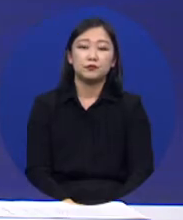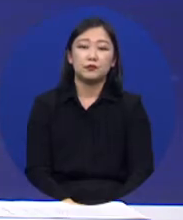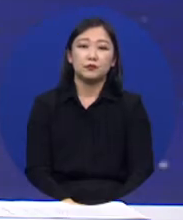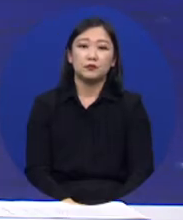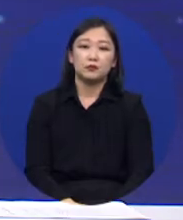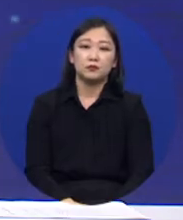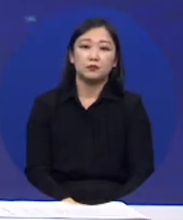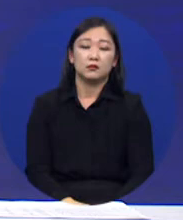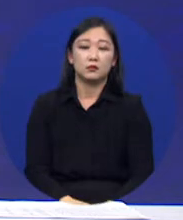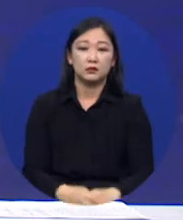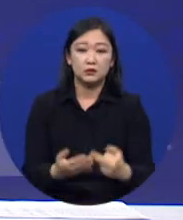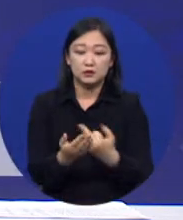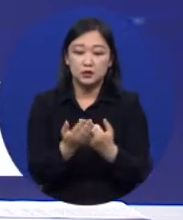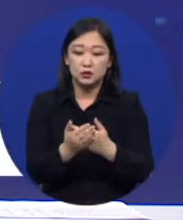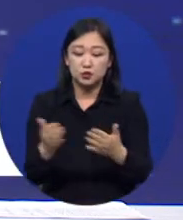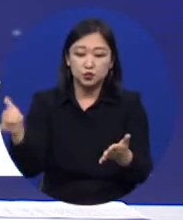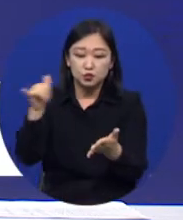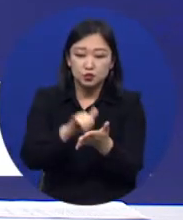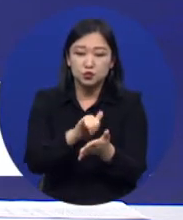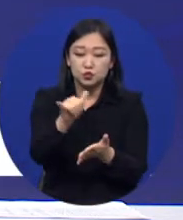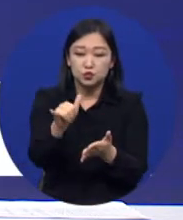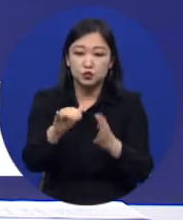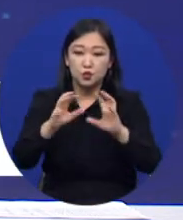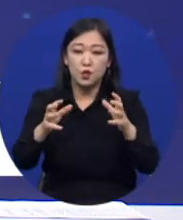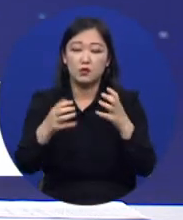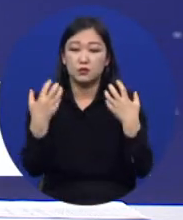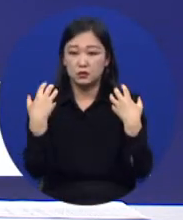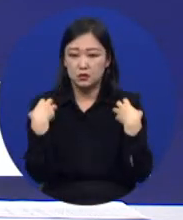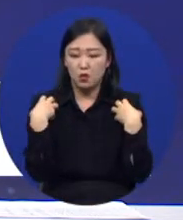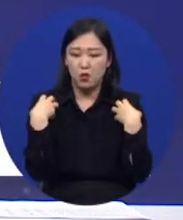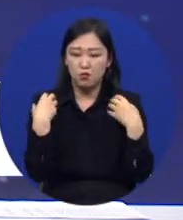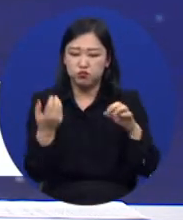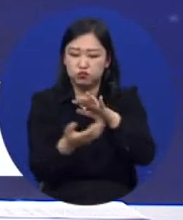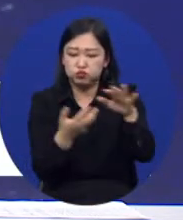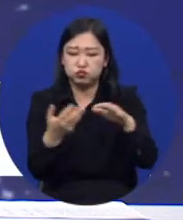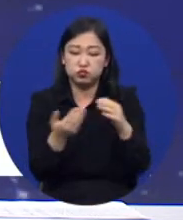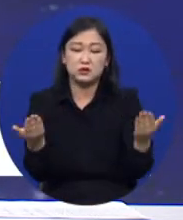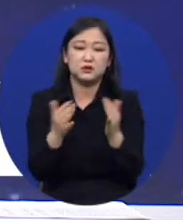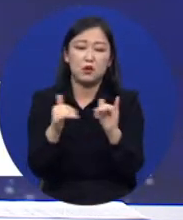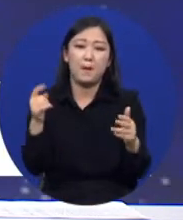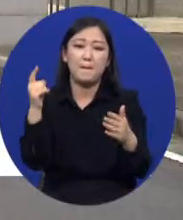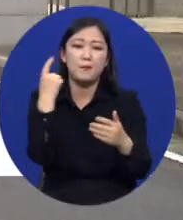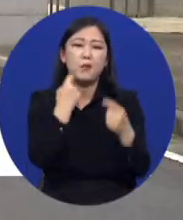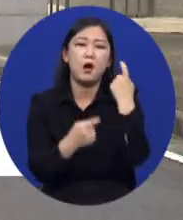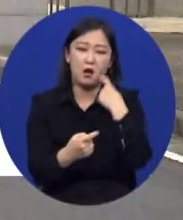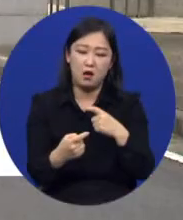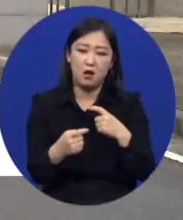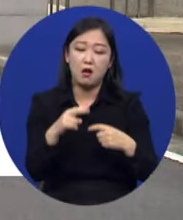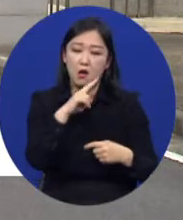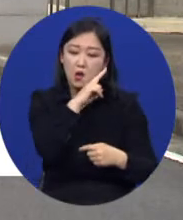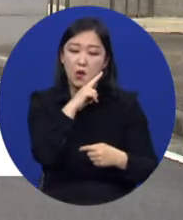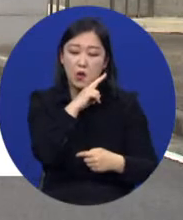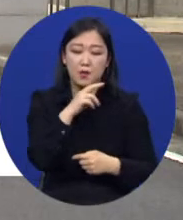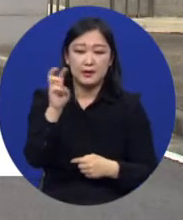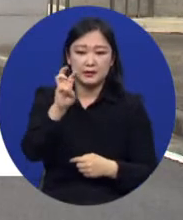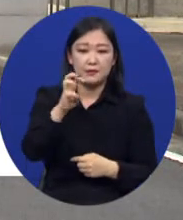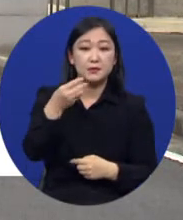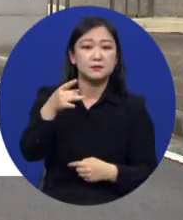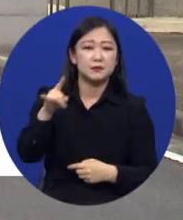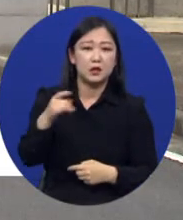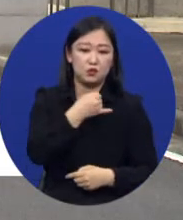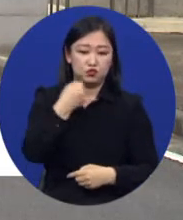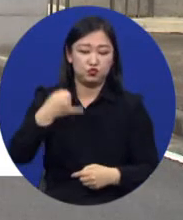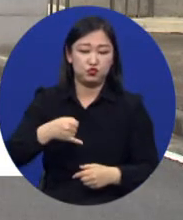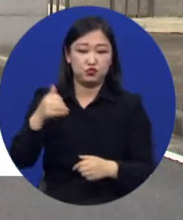제주 성 경찰서는 제주 출입구 외국인 청에서 난동을 부리고 직원을 다치게 한 혐의로 30대 중국인 a 씨를